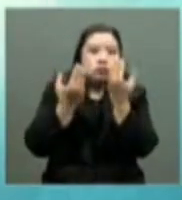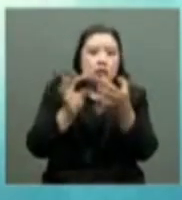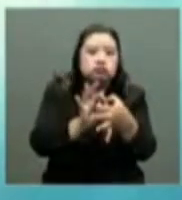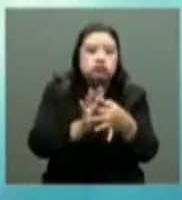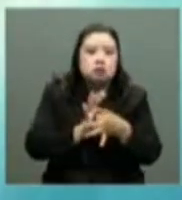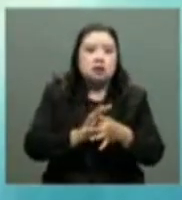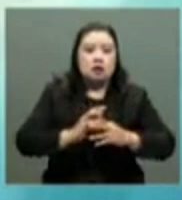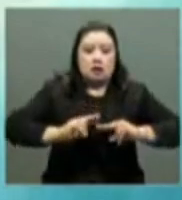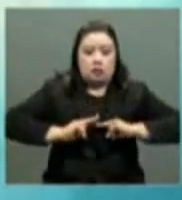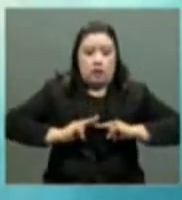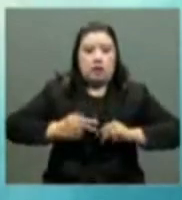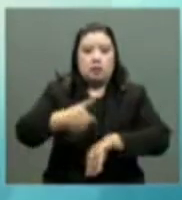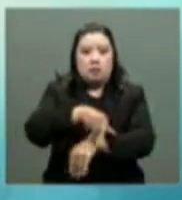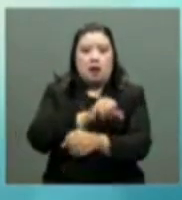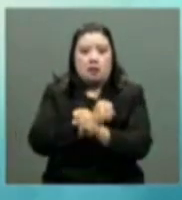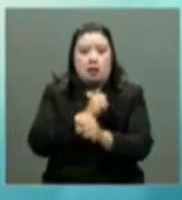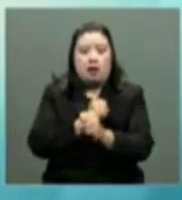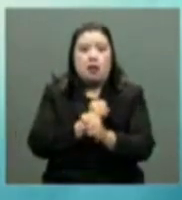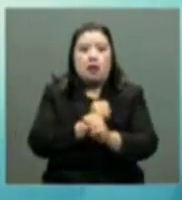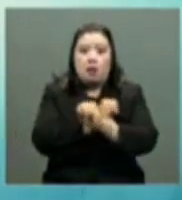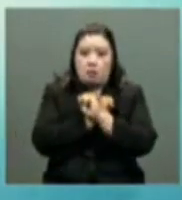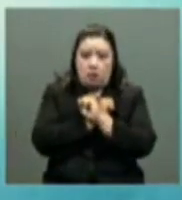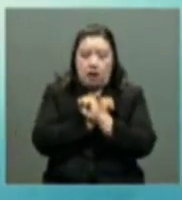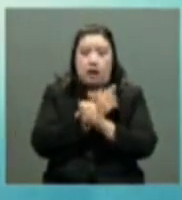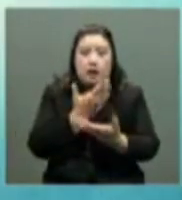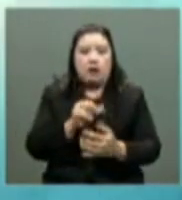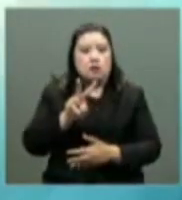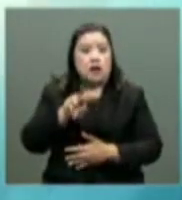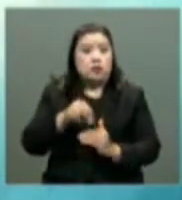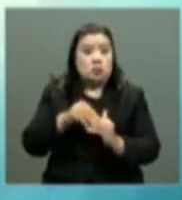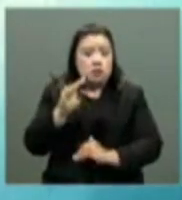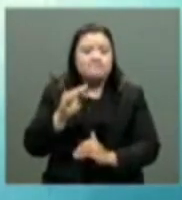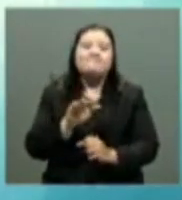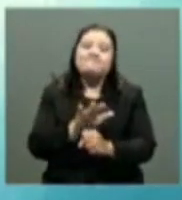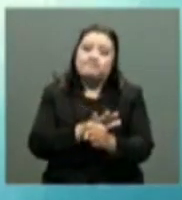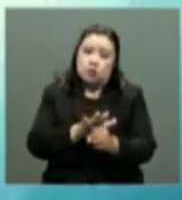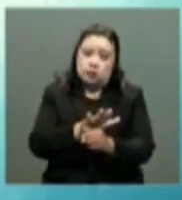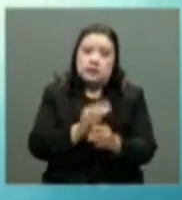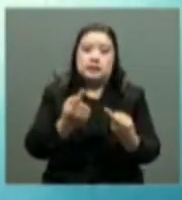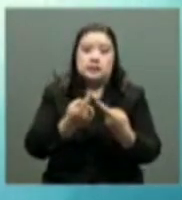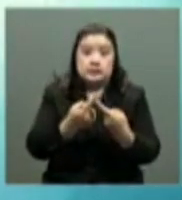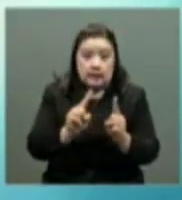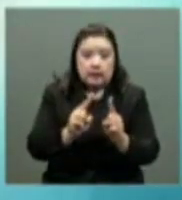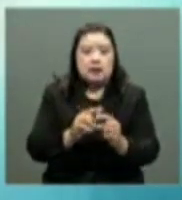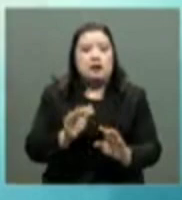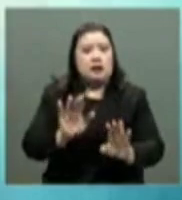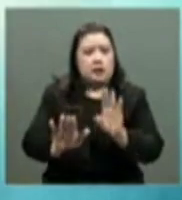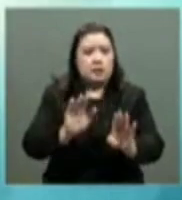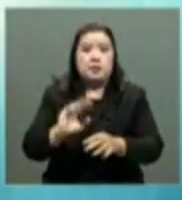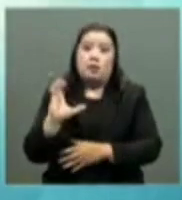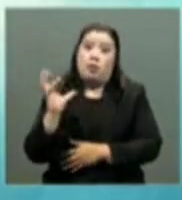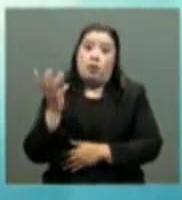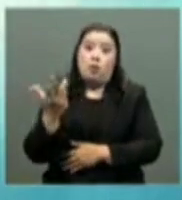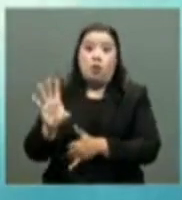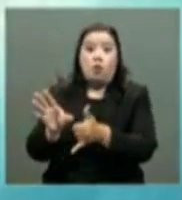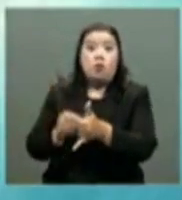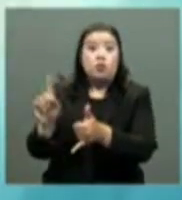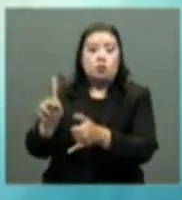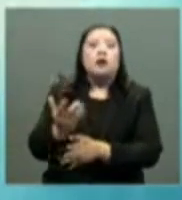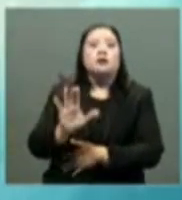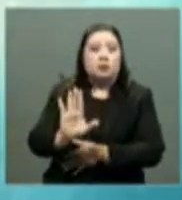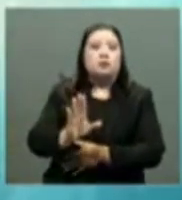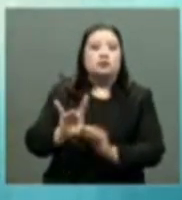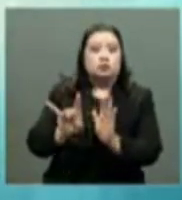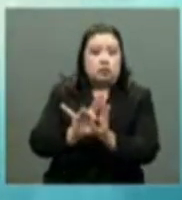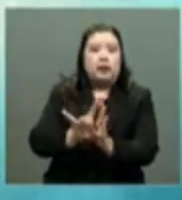ฏิบัติตัวเองแล้วเราก็คุมตัวเลขได้ประมาณขนาดนี้แต่จะเปรียบเทียบไปกับในโลกหรืออะไรอย่างไรเนี่ยเดี๋ยวผมจะบอกในท้ายราย